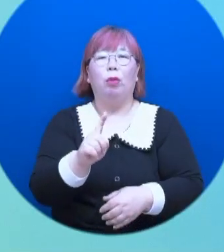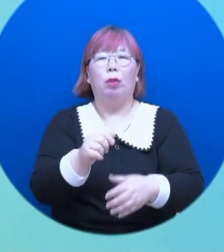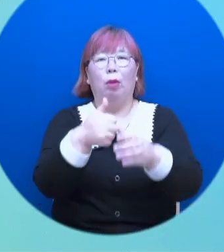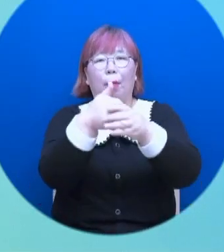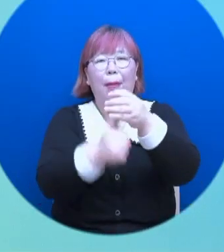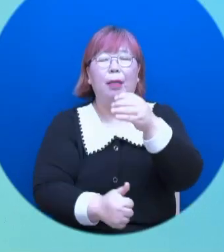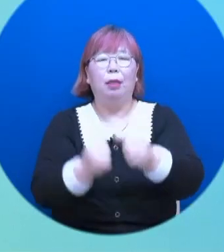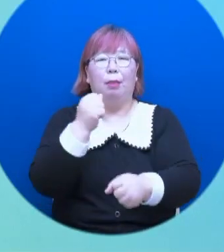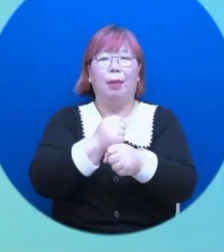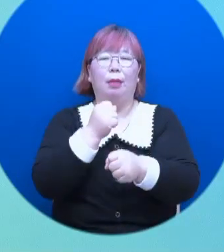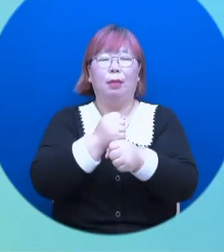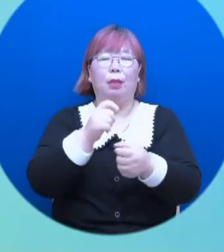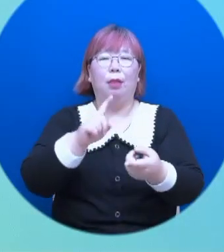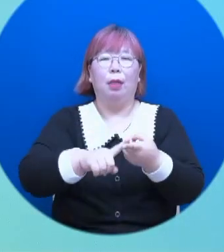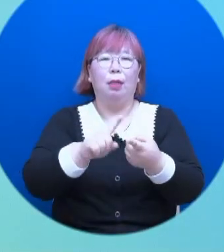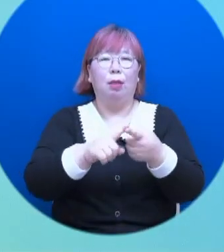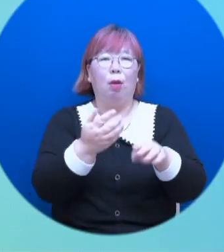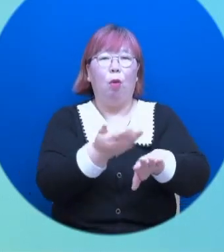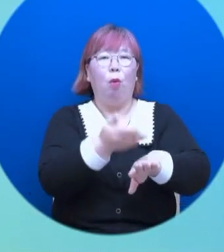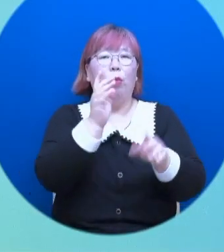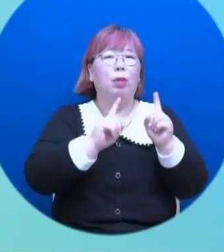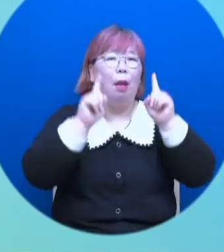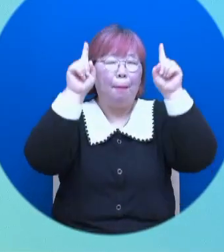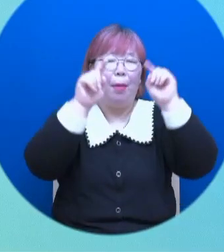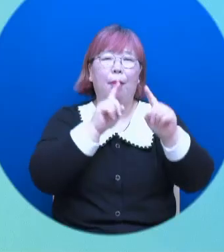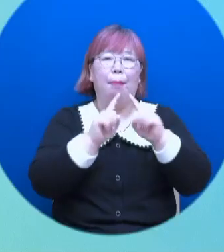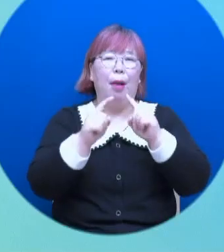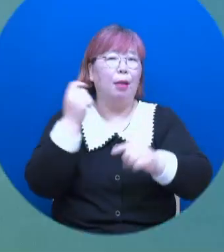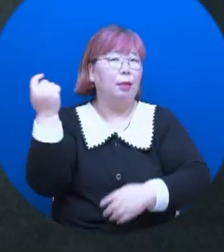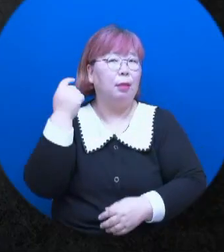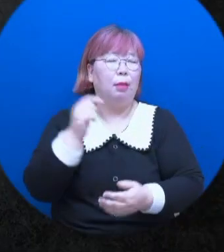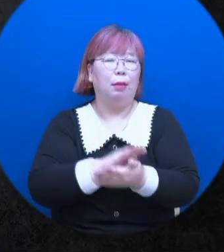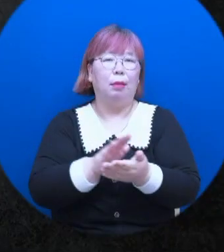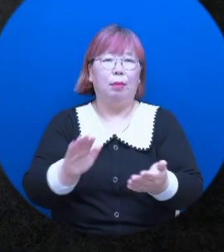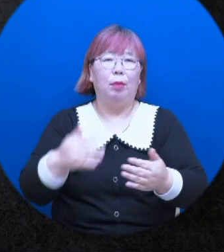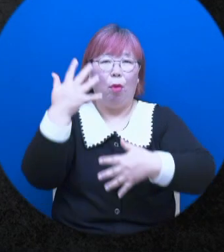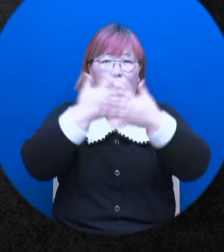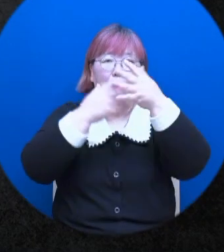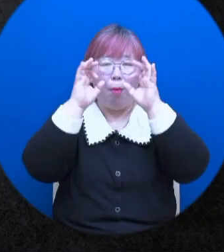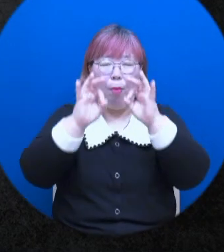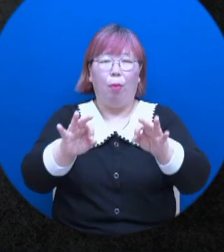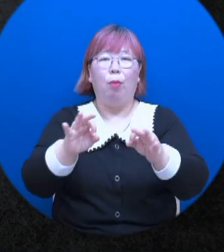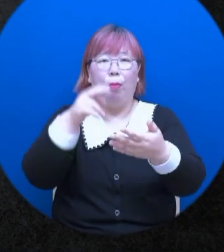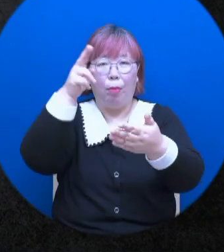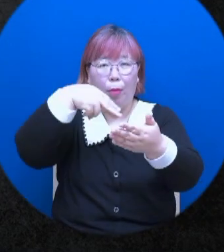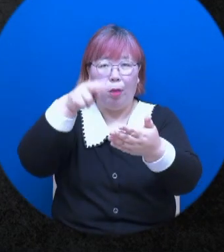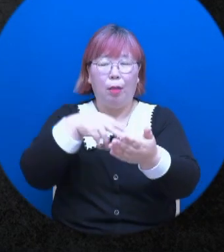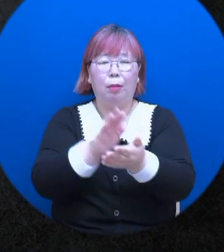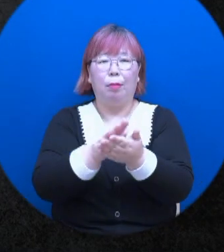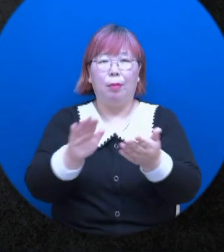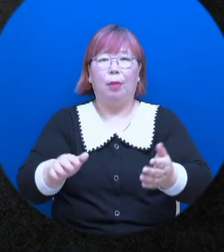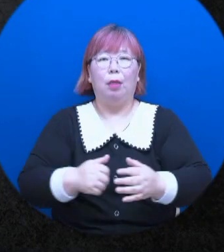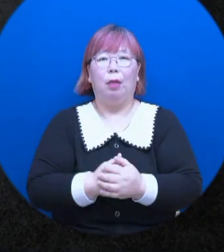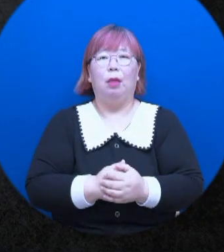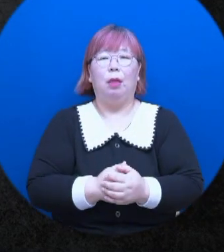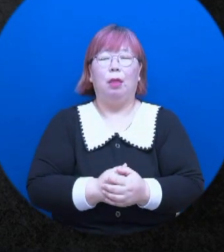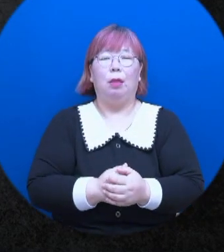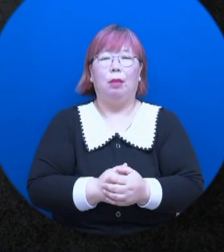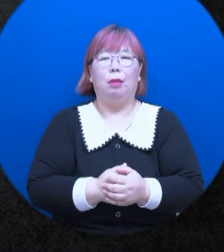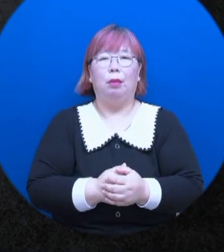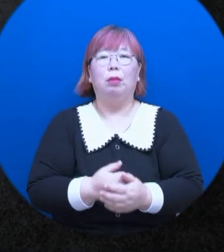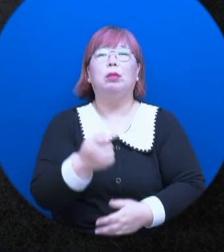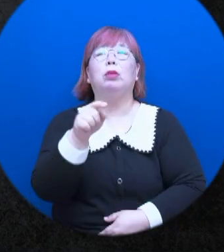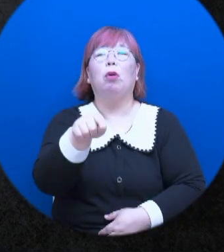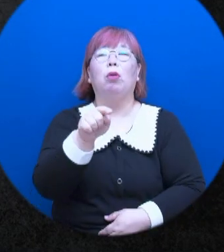고참 악마의 말을 한번 들어보겠습니다. 자, 화면을 보고 어떤 말을 했는지 읽어봅니다. 그러니